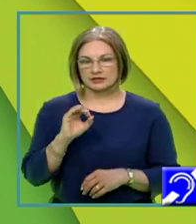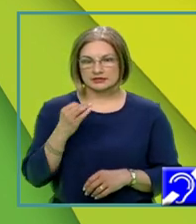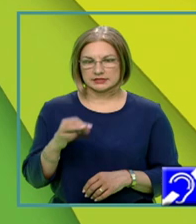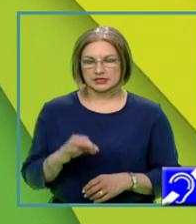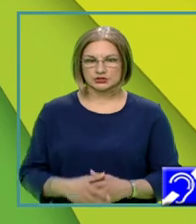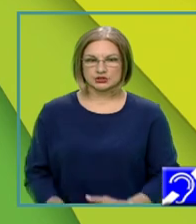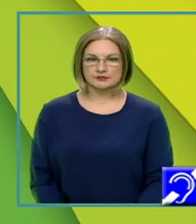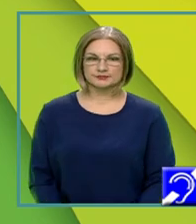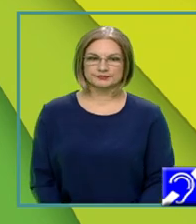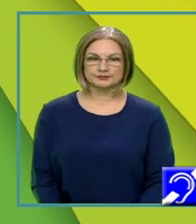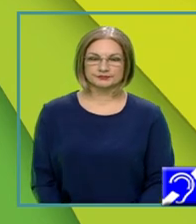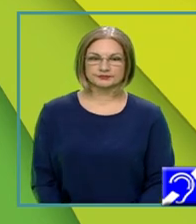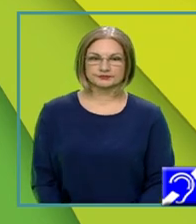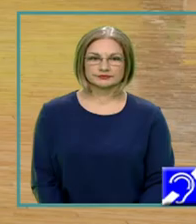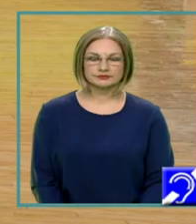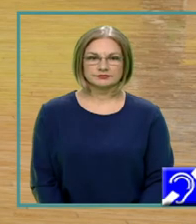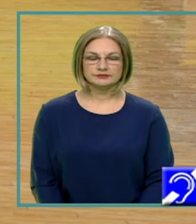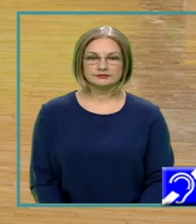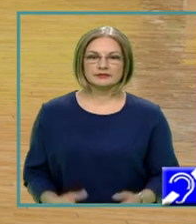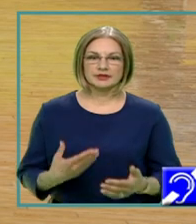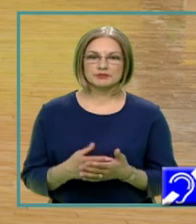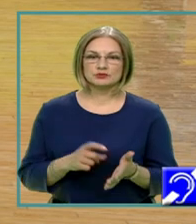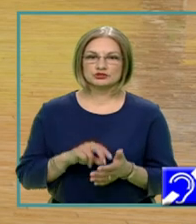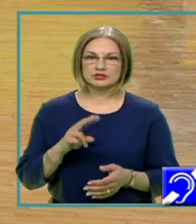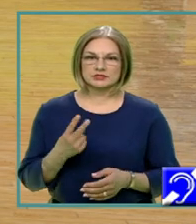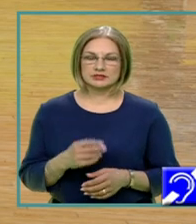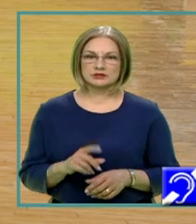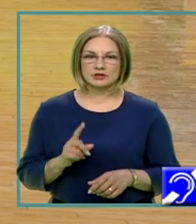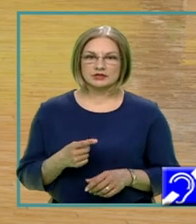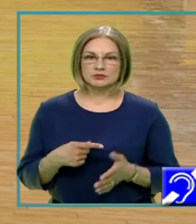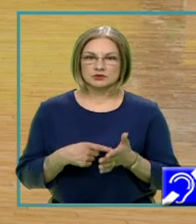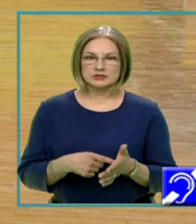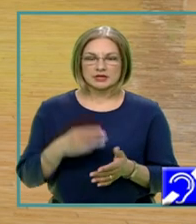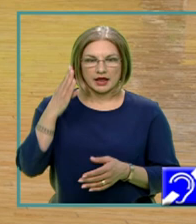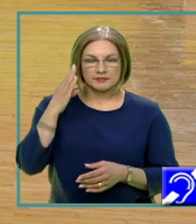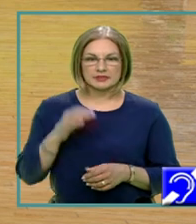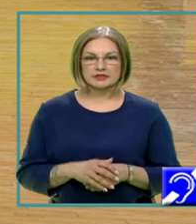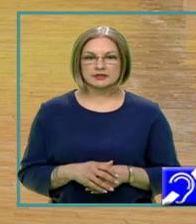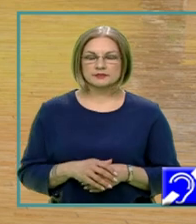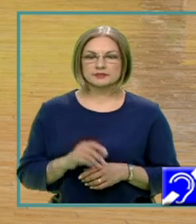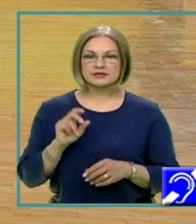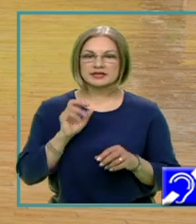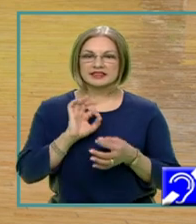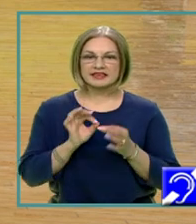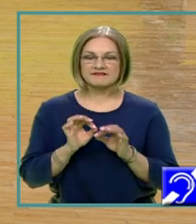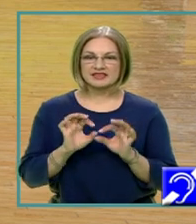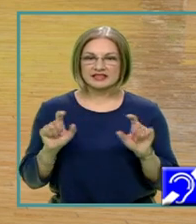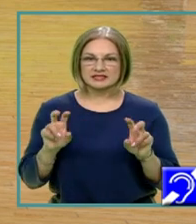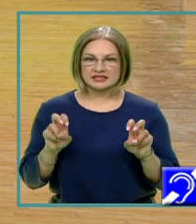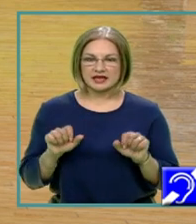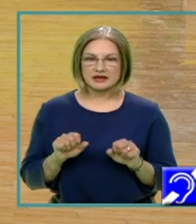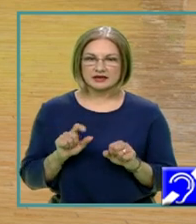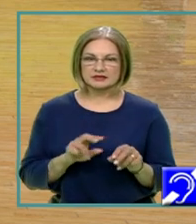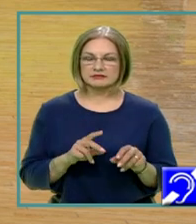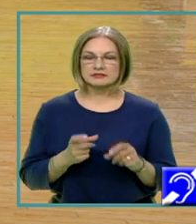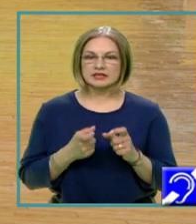exact ceea ce trebuia să demonstra pentru cerință a doua trebuie să ne reamintim definitia le cu